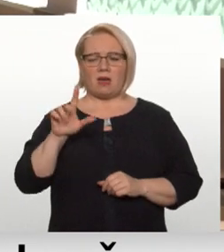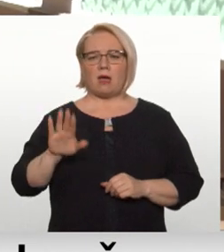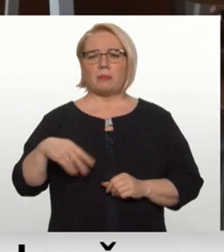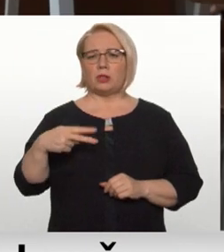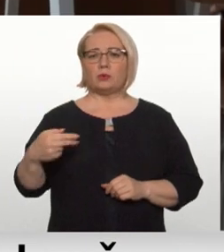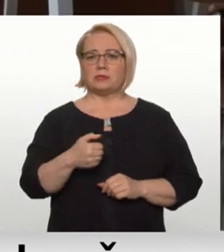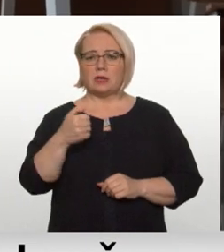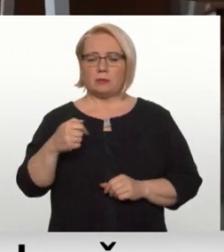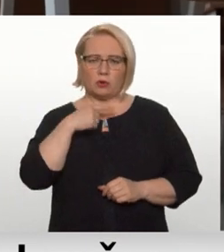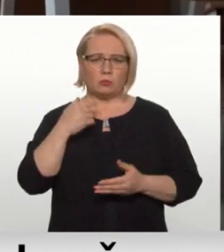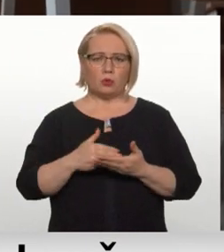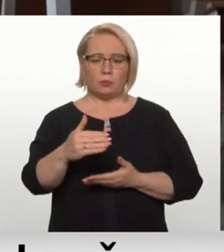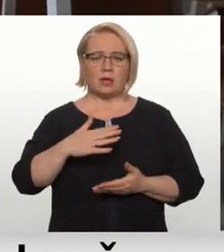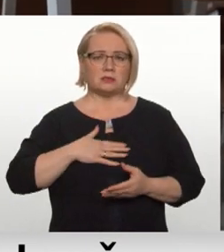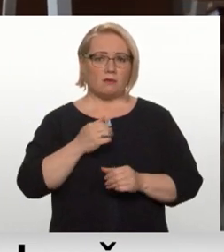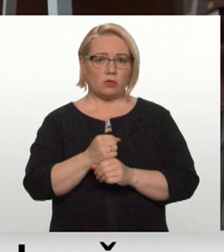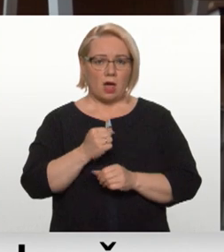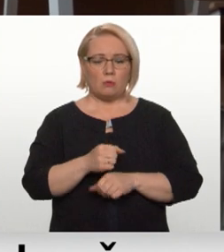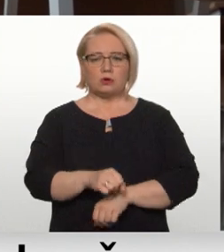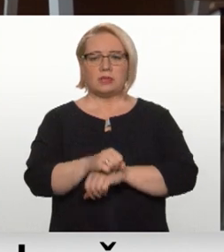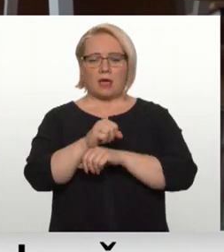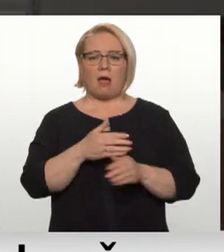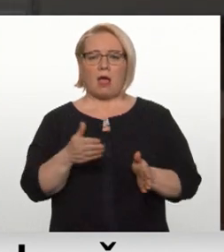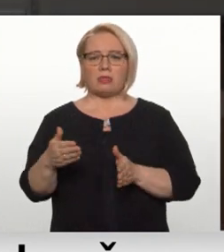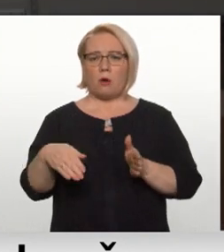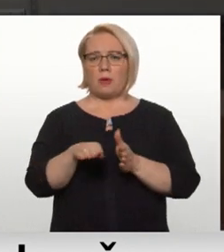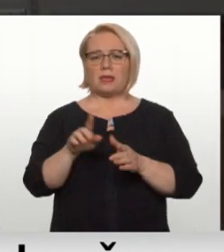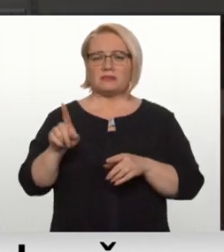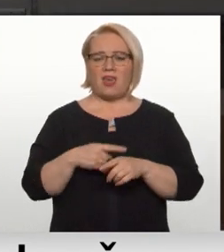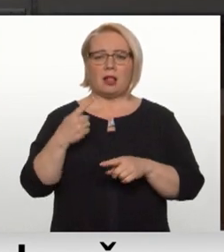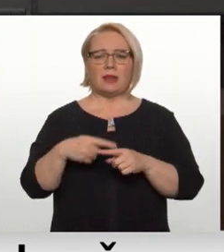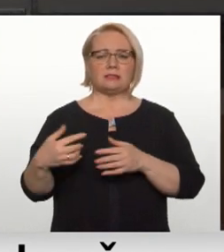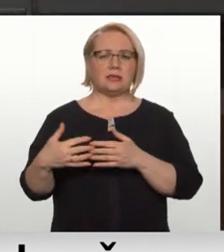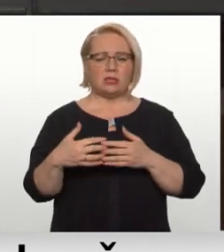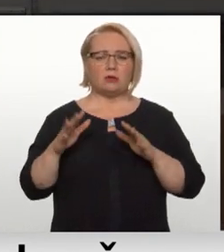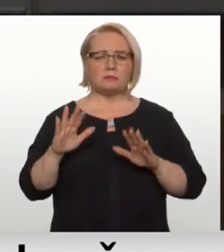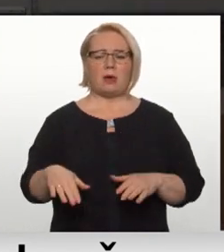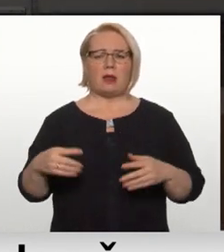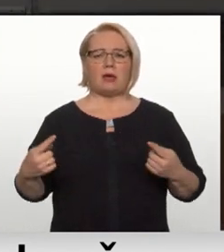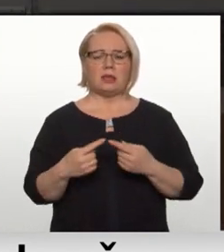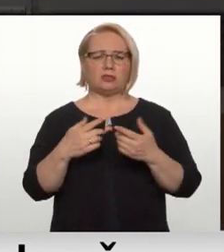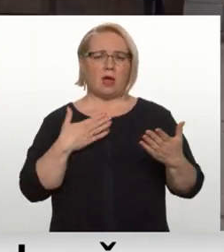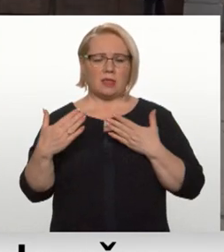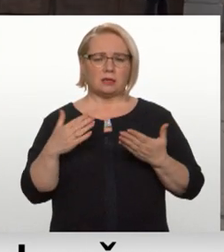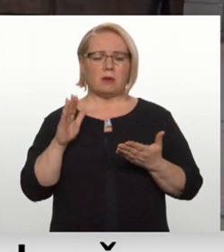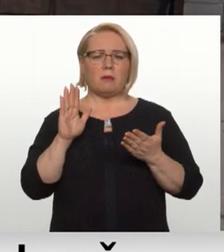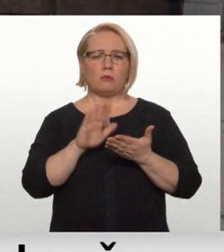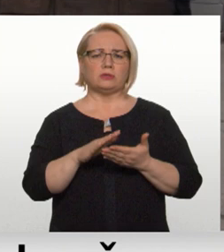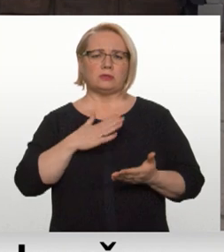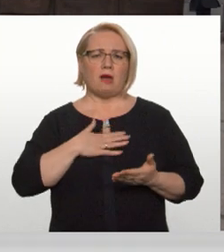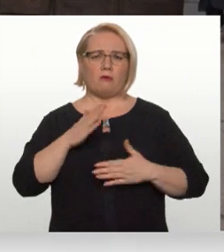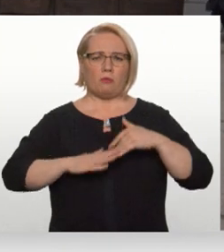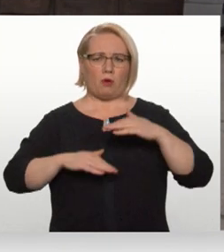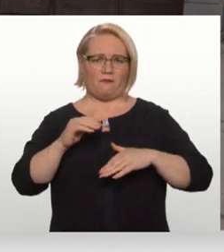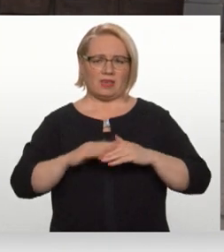viņa vēlas turpināt savu darbu. Streikā viņa gatava piedalīties vēlreiz, lai cīnītos par pienācīgu attieksmi pret savu profesiju. Man